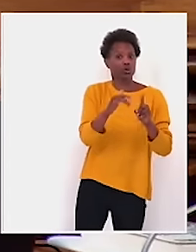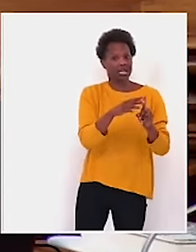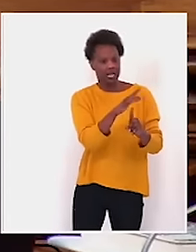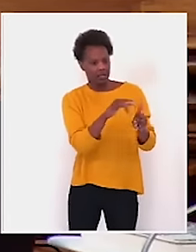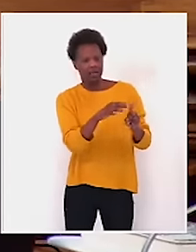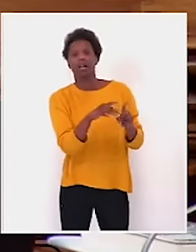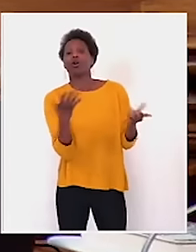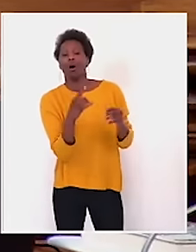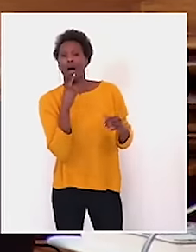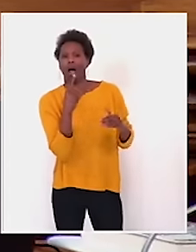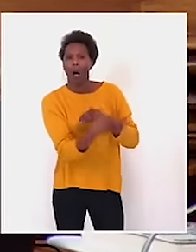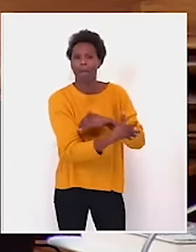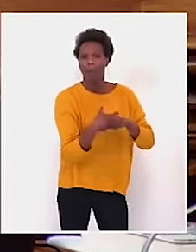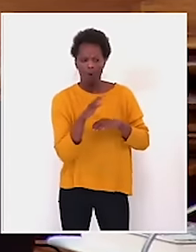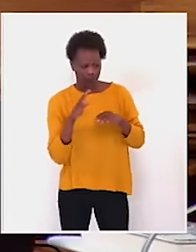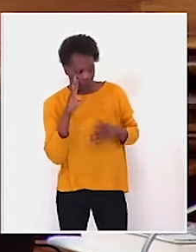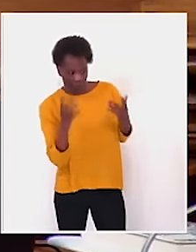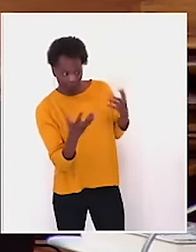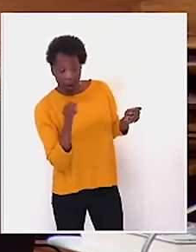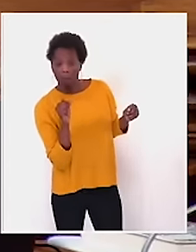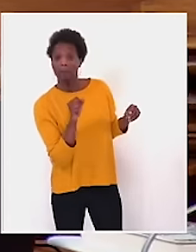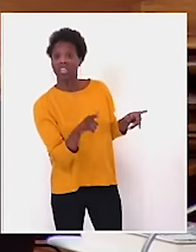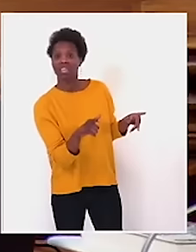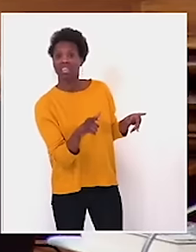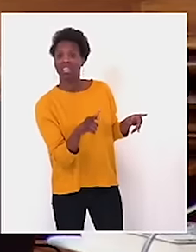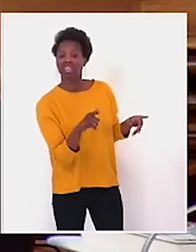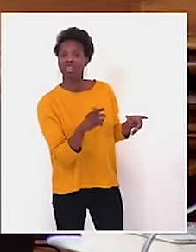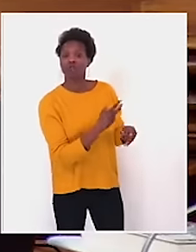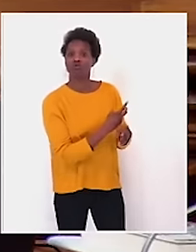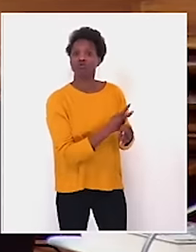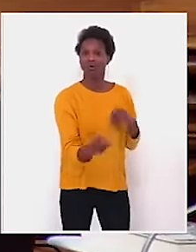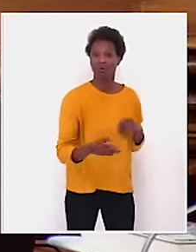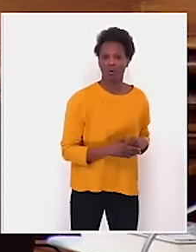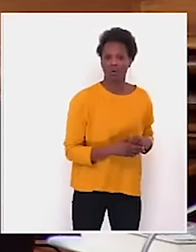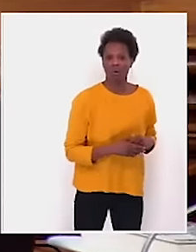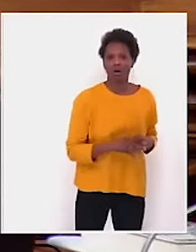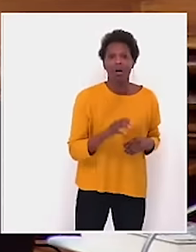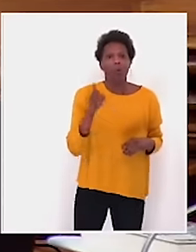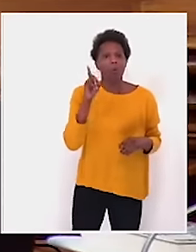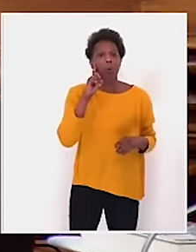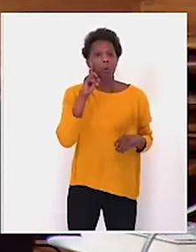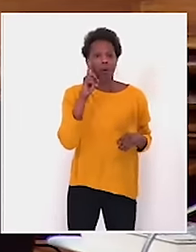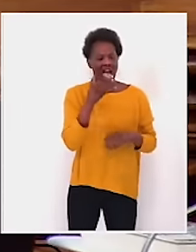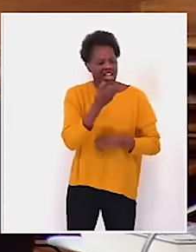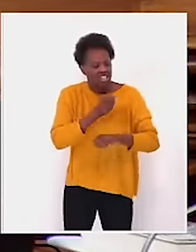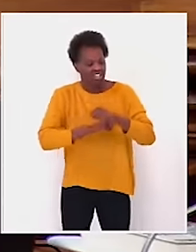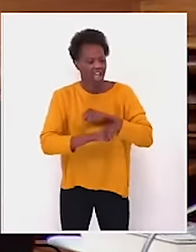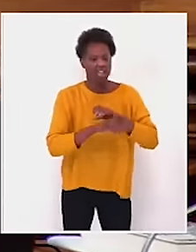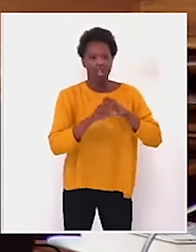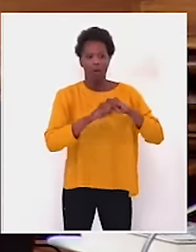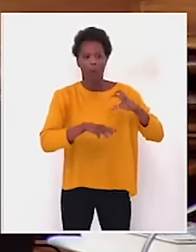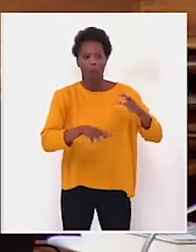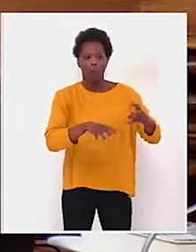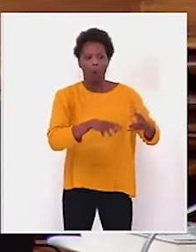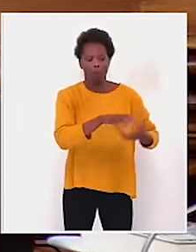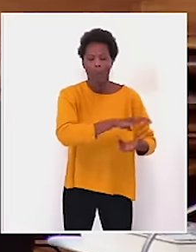danger. C'est une classe dangereuse. La concentration de pauvreté, c'est pas la pauvreté qui gêne, c'est tout simplement parce que c'est des poudrières, parce que ça peut exploser. Et on a eu un